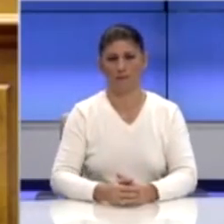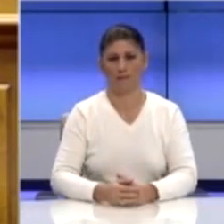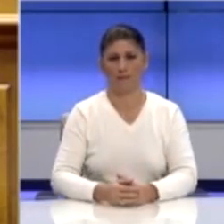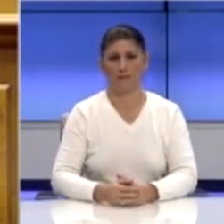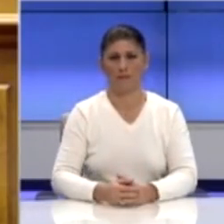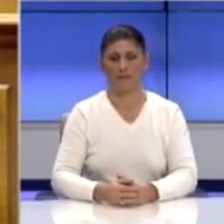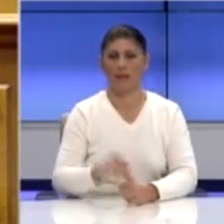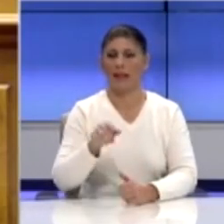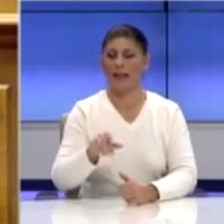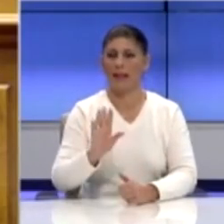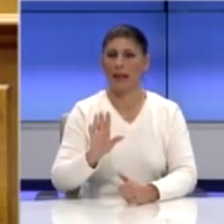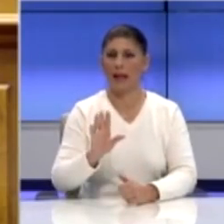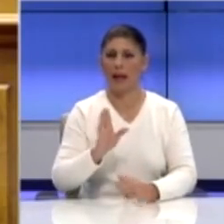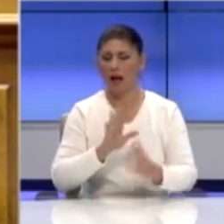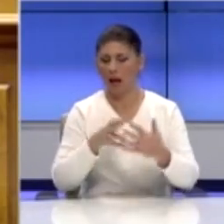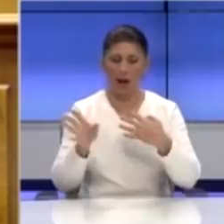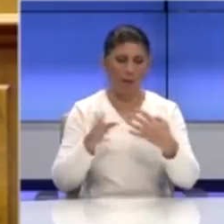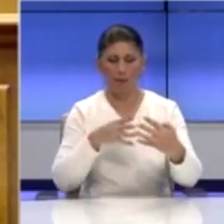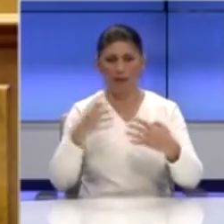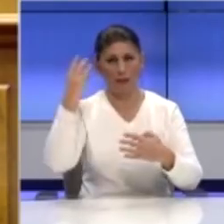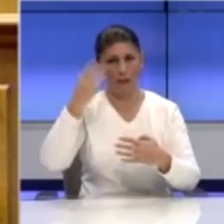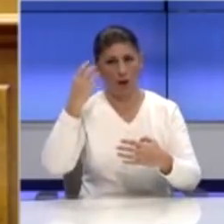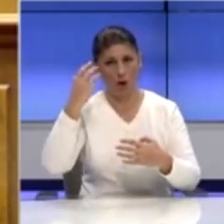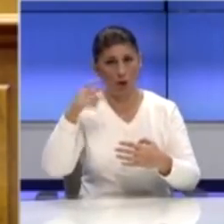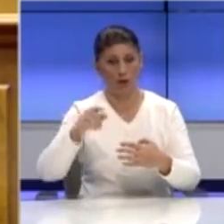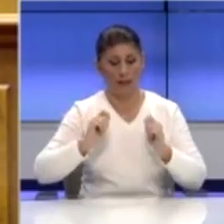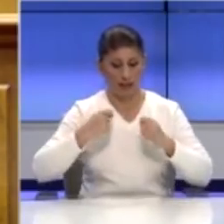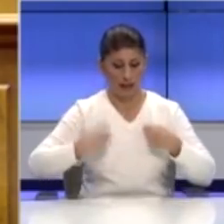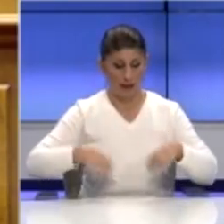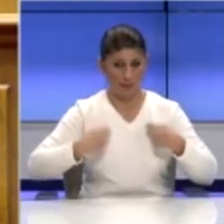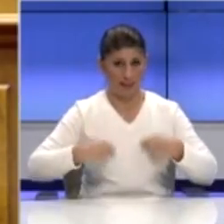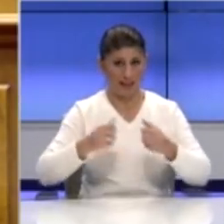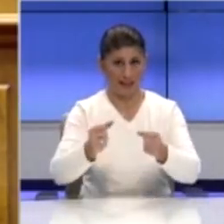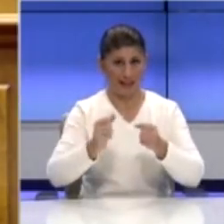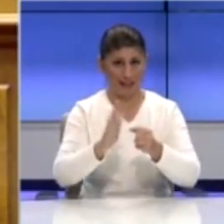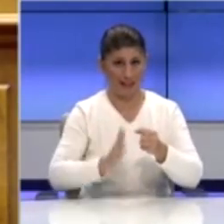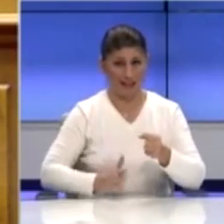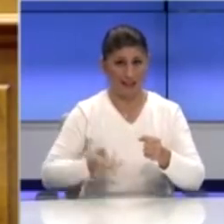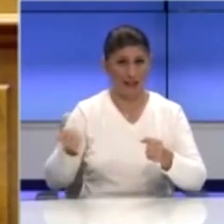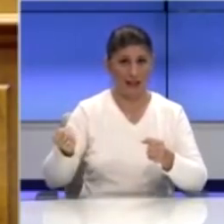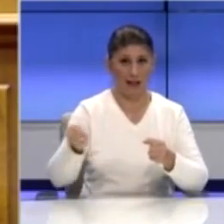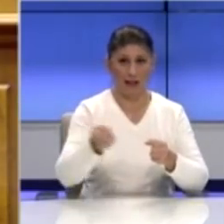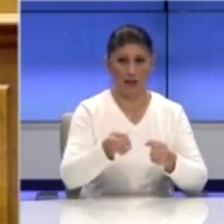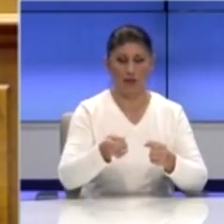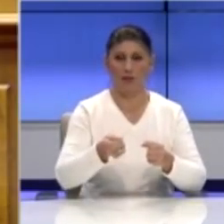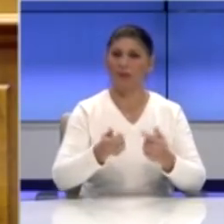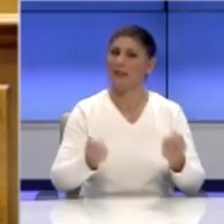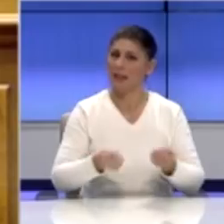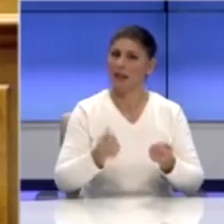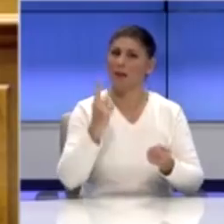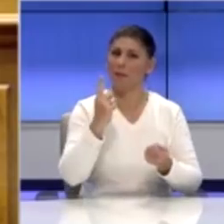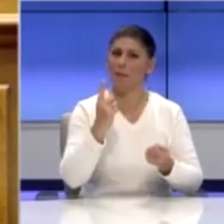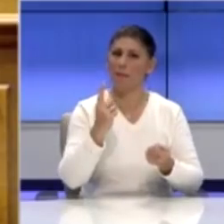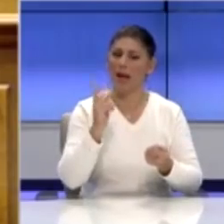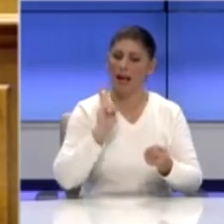η ανυπόστατη, η αποπροσανατολιστική θεωρία ότι την καπιταλιστική κρίση και το χρέος τα δημιουργεί